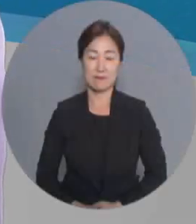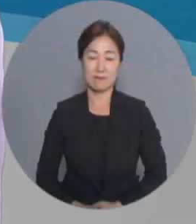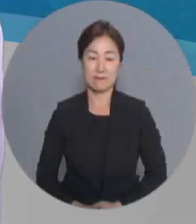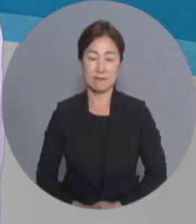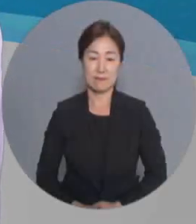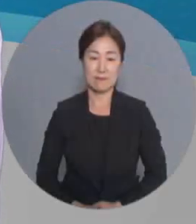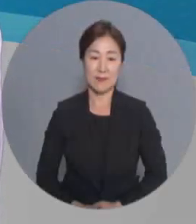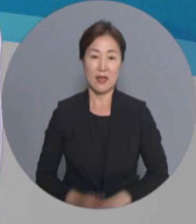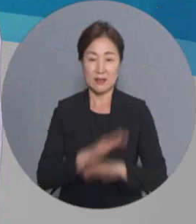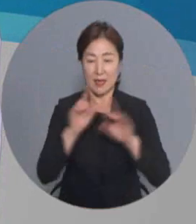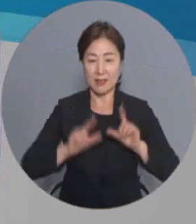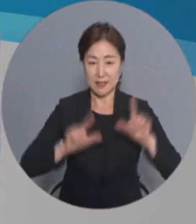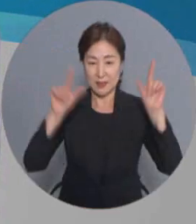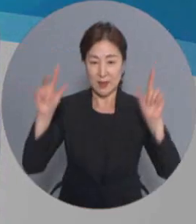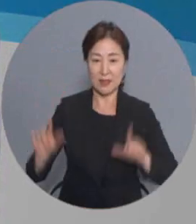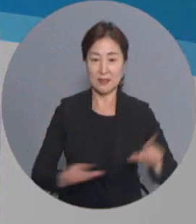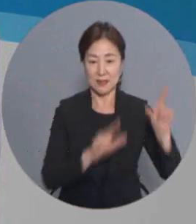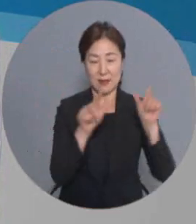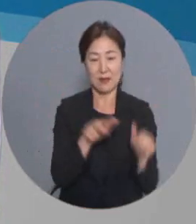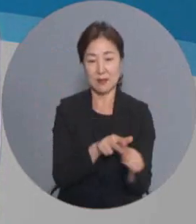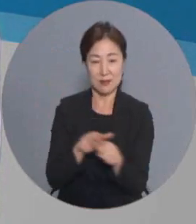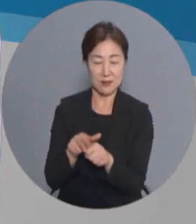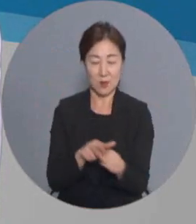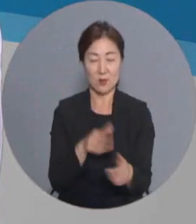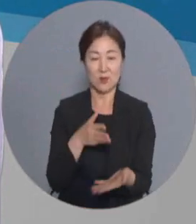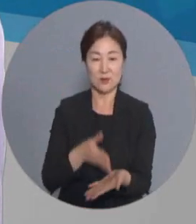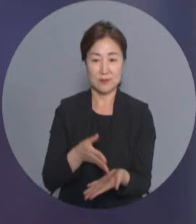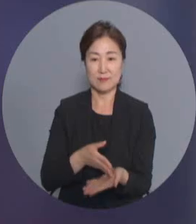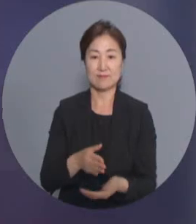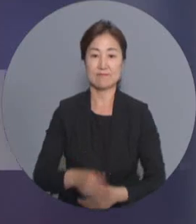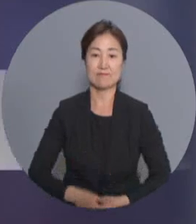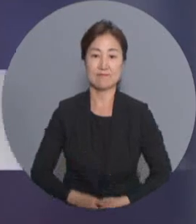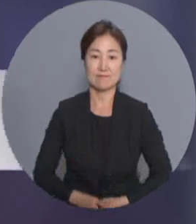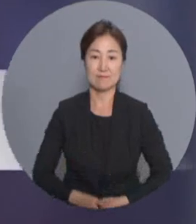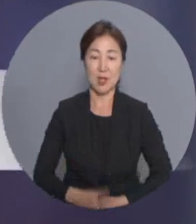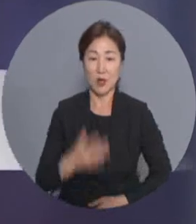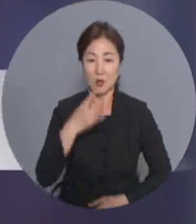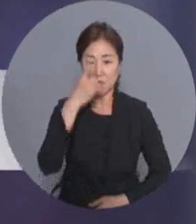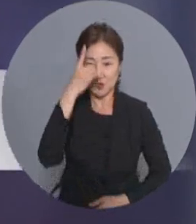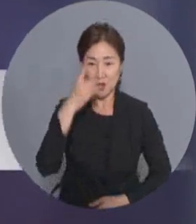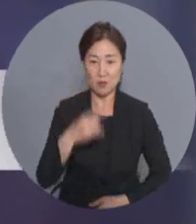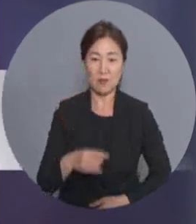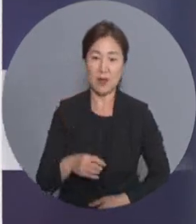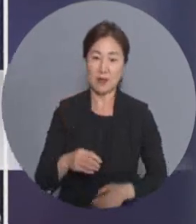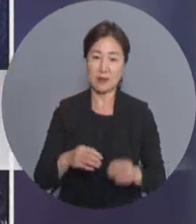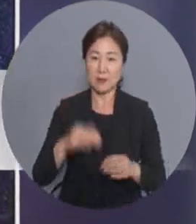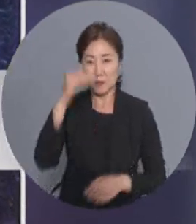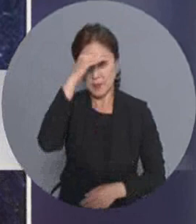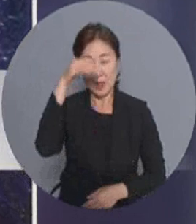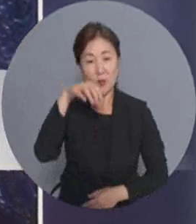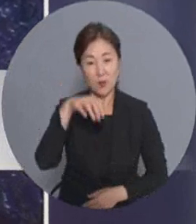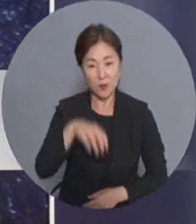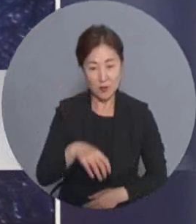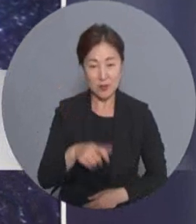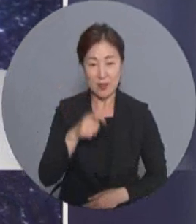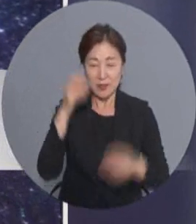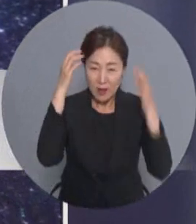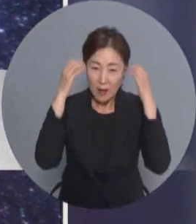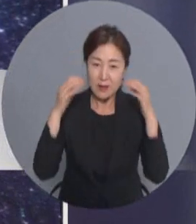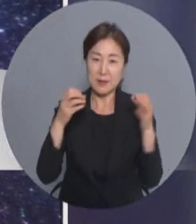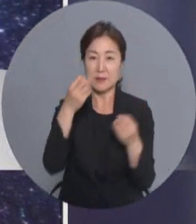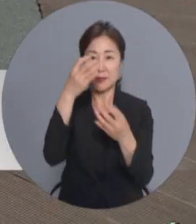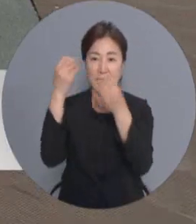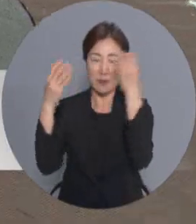날씨와 생활 정보 정리해 드리는 생활 포커스입니다 순천만 천문대에서 여름 밤하늘을 배경으로 한 내별